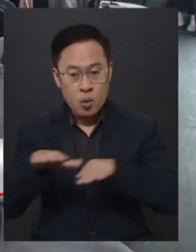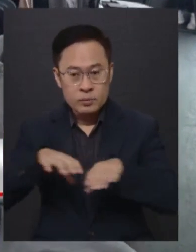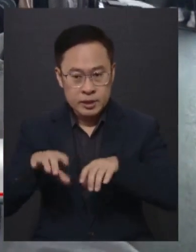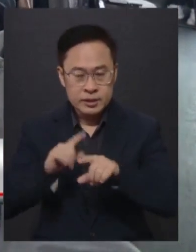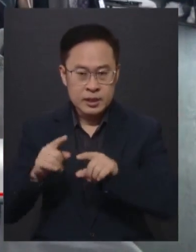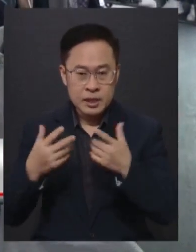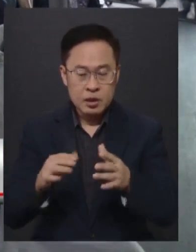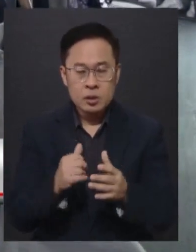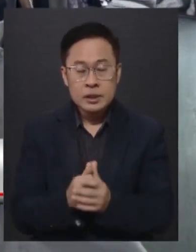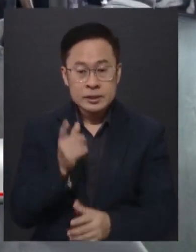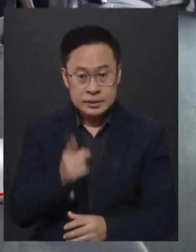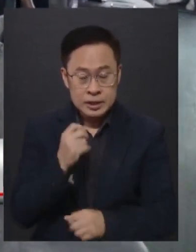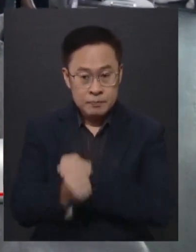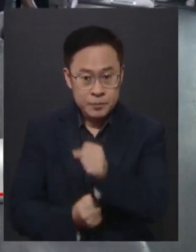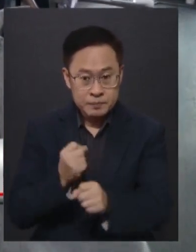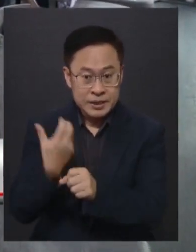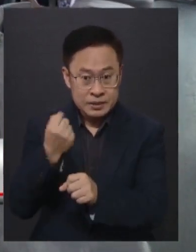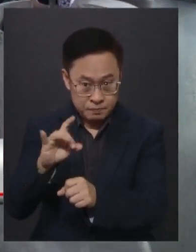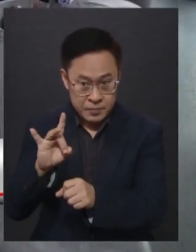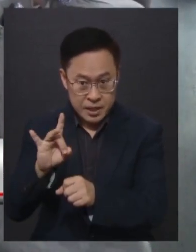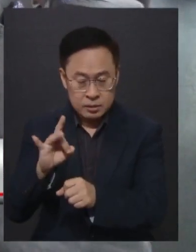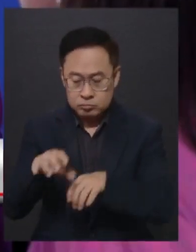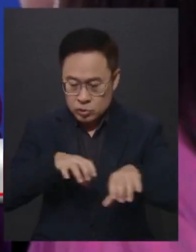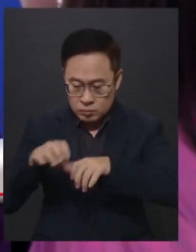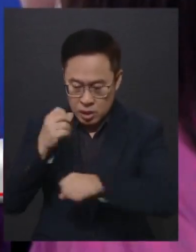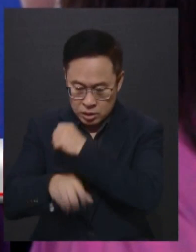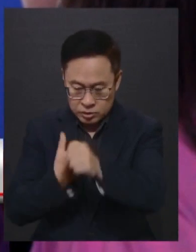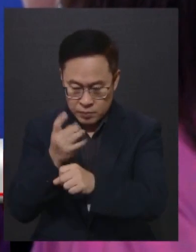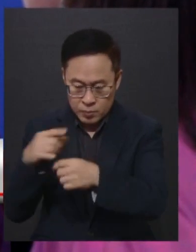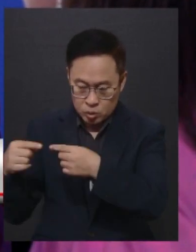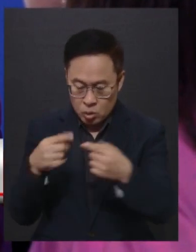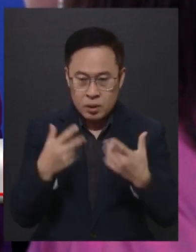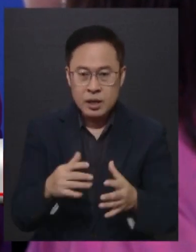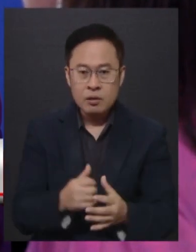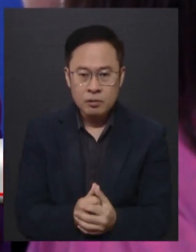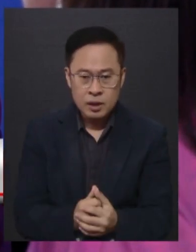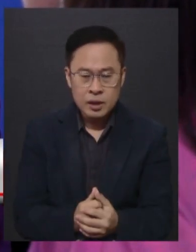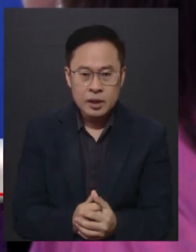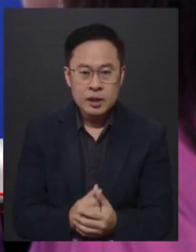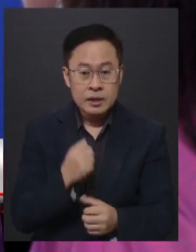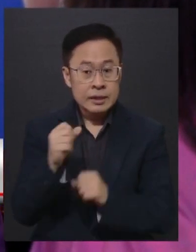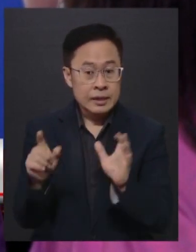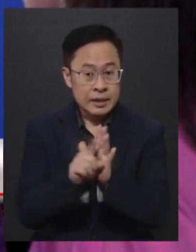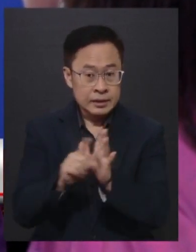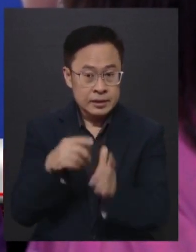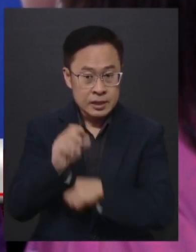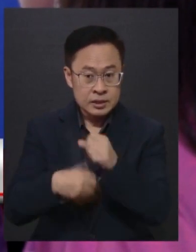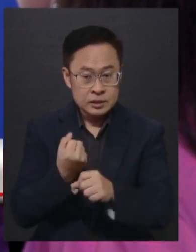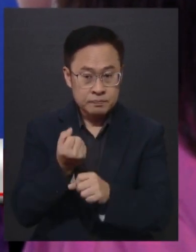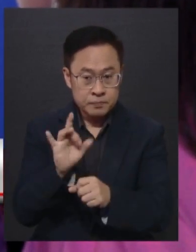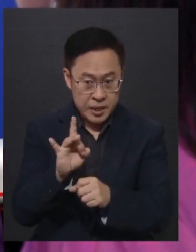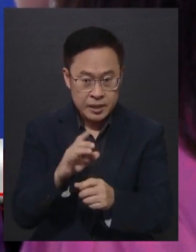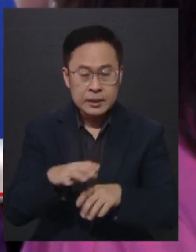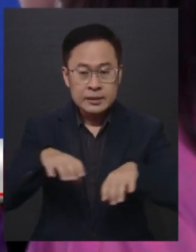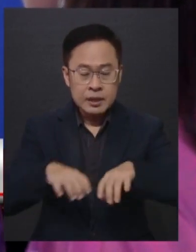ภูเก็ตจะจัดขึ้นเป็นปีที่ 18โอถือว่ายาวนานนะครับนี่เกือบๆ 2ทศวรรษแล้วนะครับปีนี้เนี่ยจะจัดระหว่าง